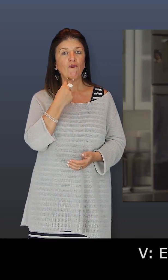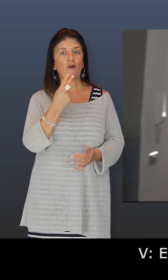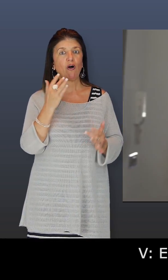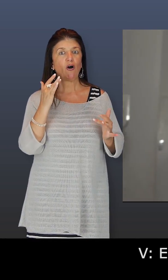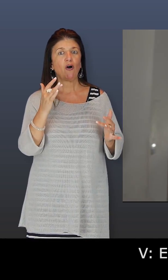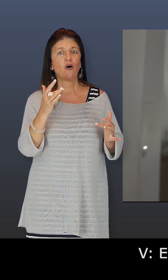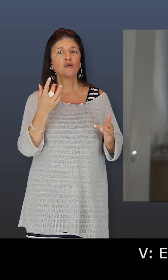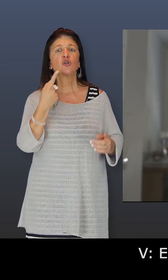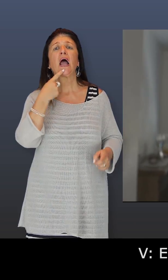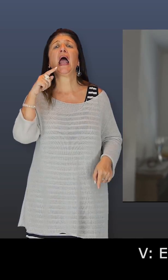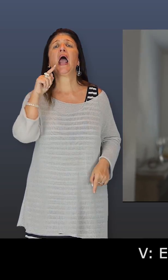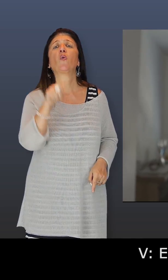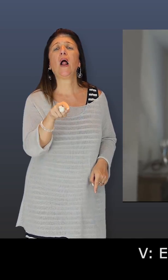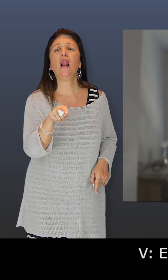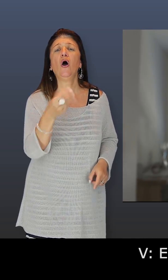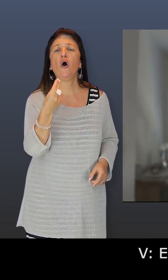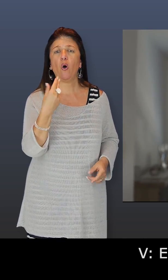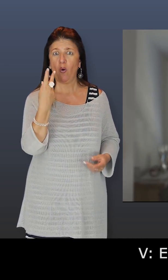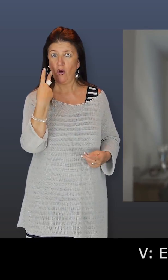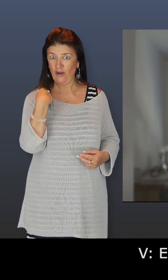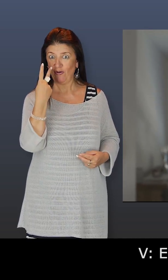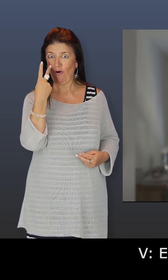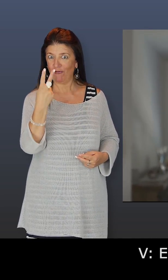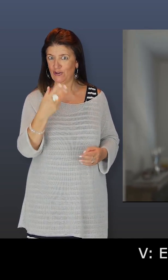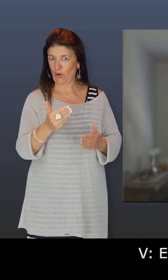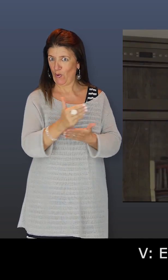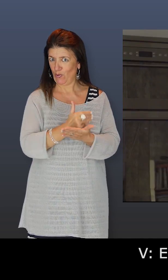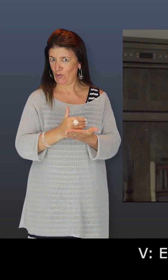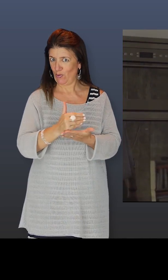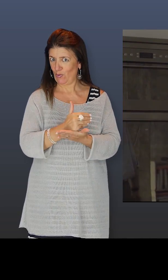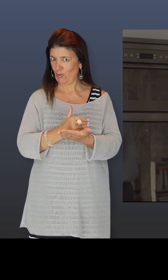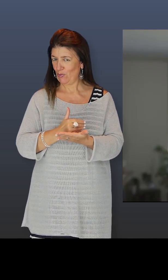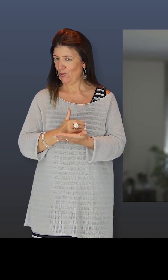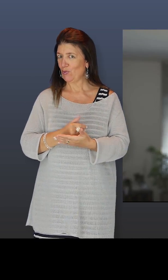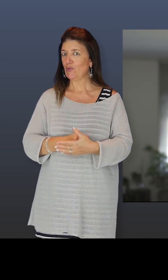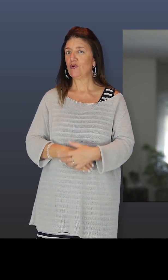E quello? Guarda che ti ho visto!